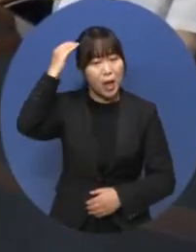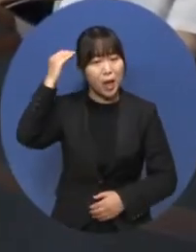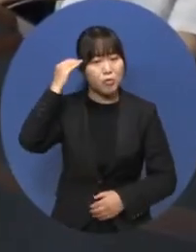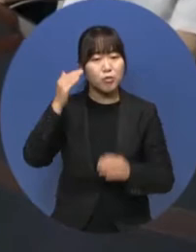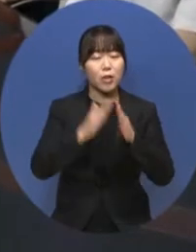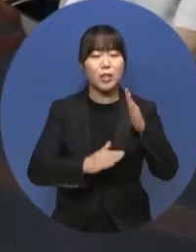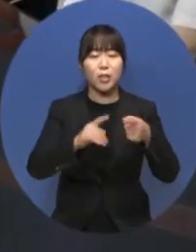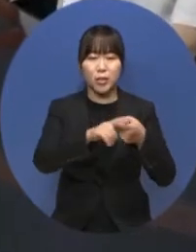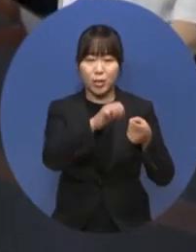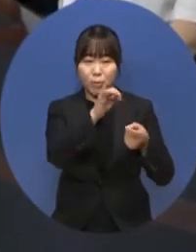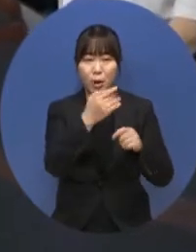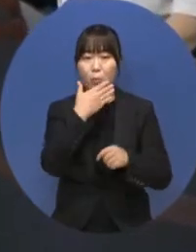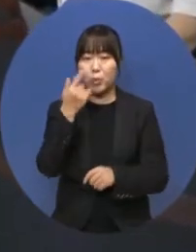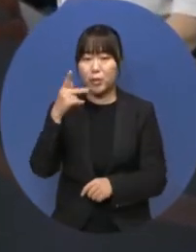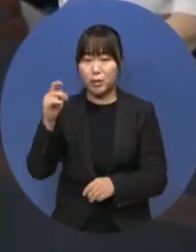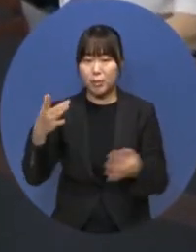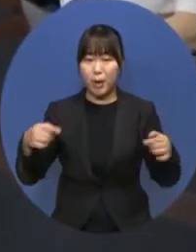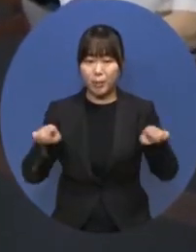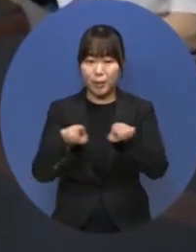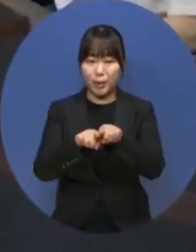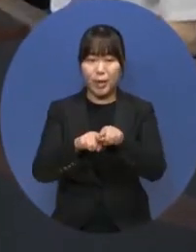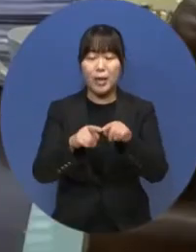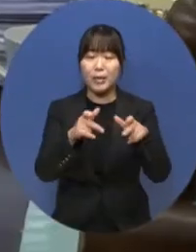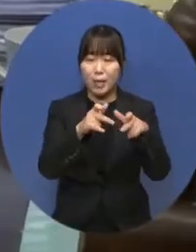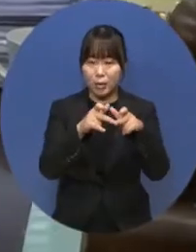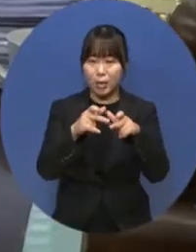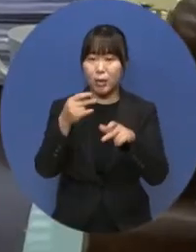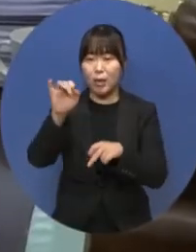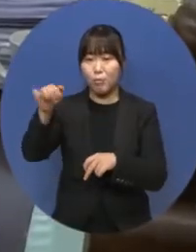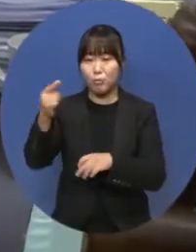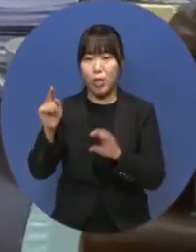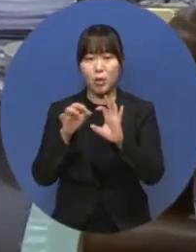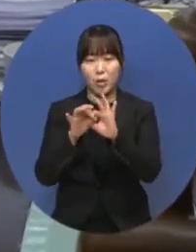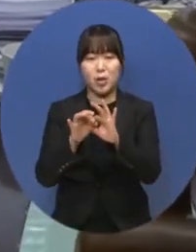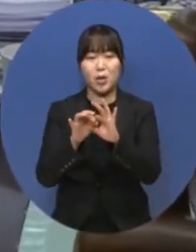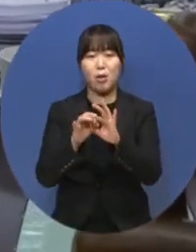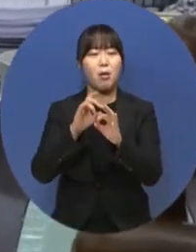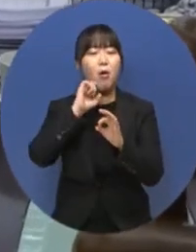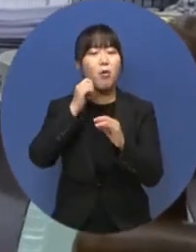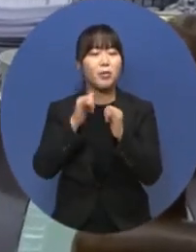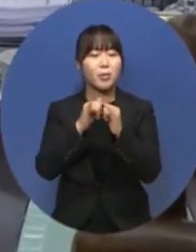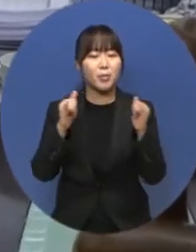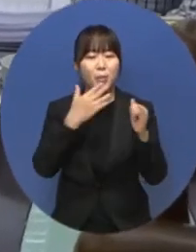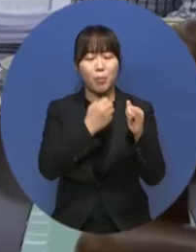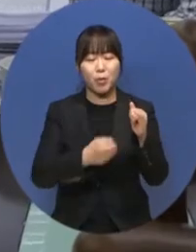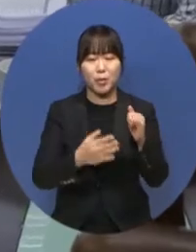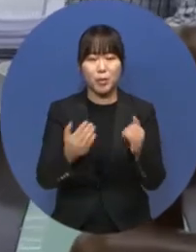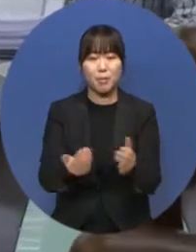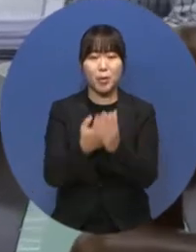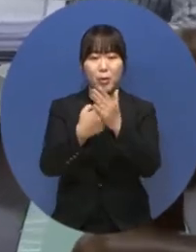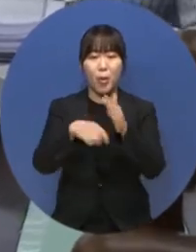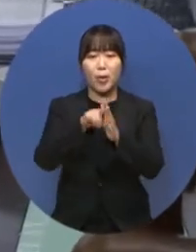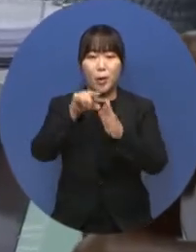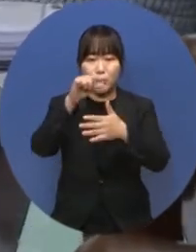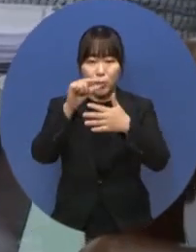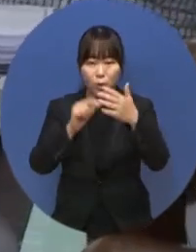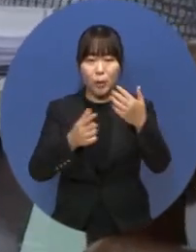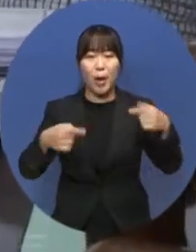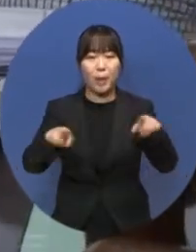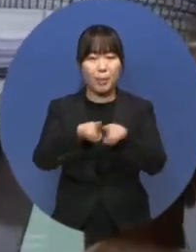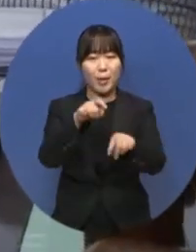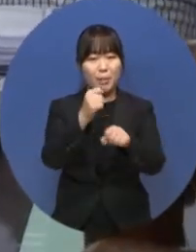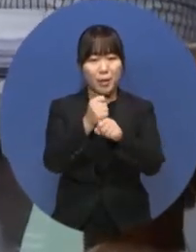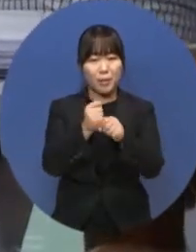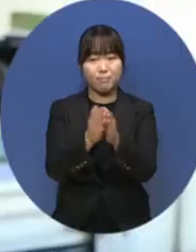신한국가정연합회와 복지TV가 장애인과 다문화 가정 등 취약계층들의 복지 향상을 위해 프로그램 공동